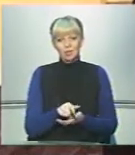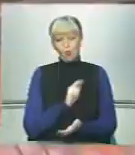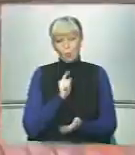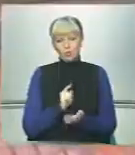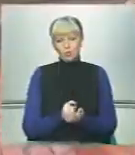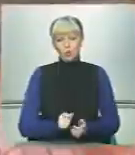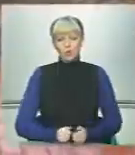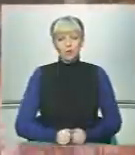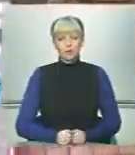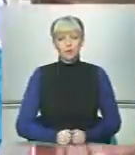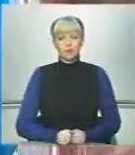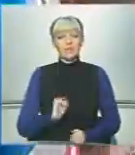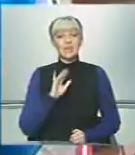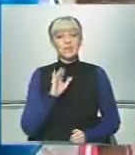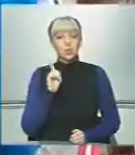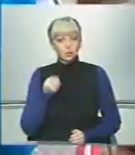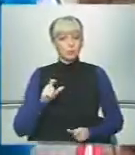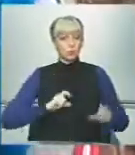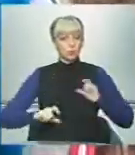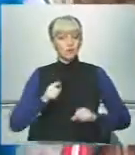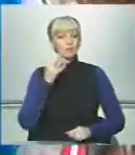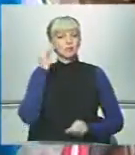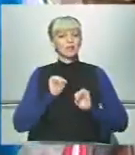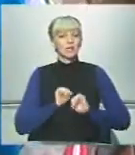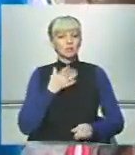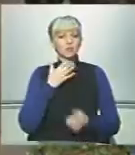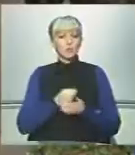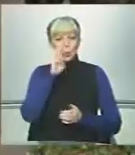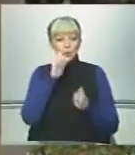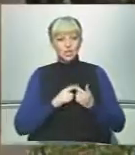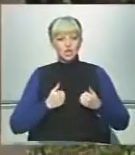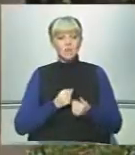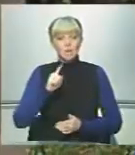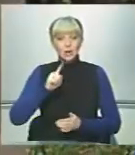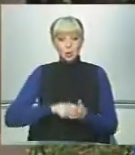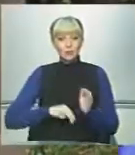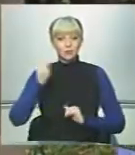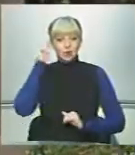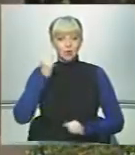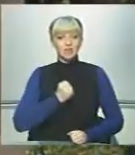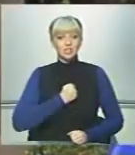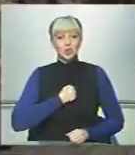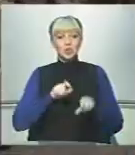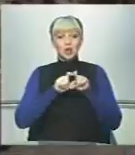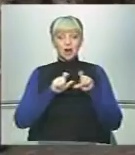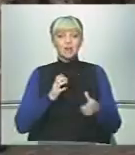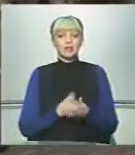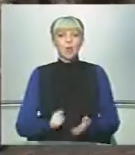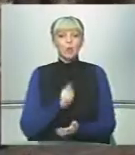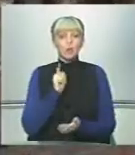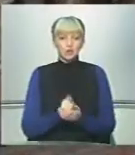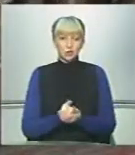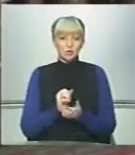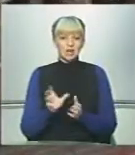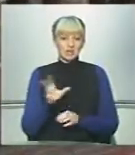Обов'язково. Іван теж студент. Він мріє захищати свою державу і переконує, що навчання на військовій кафедрі є обов'язковою